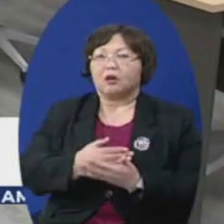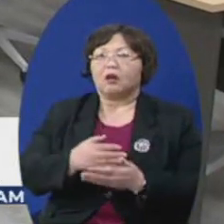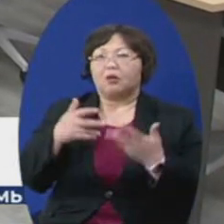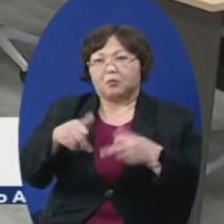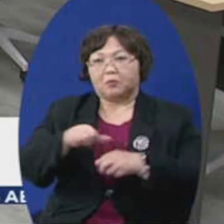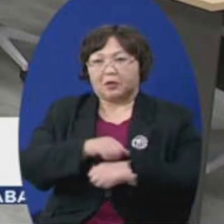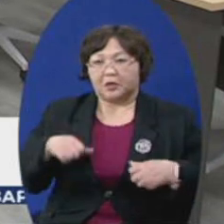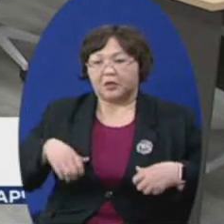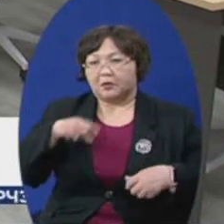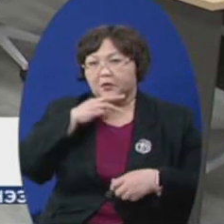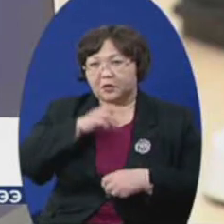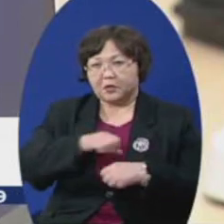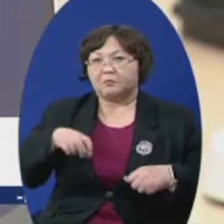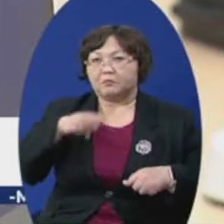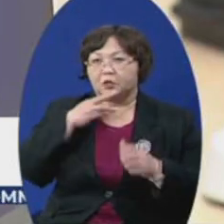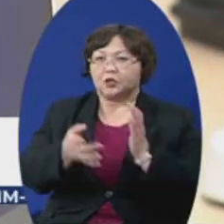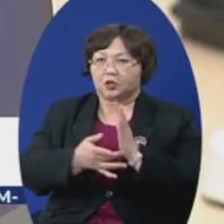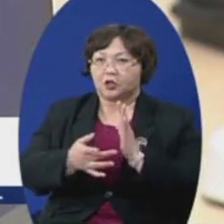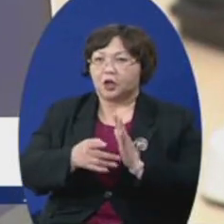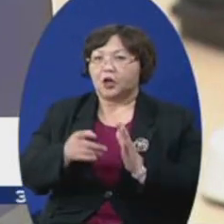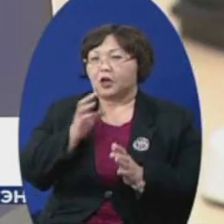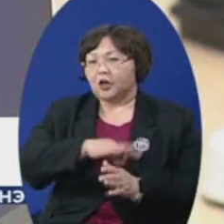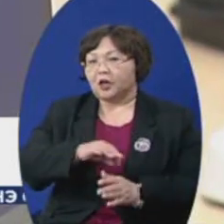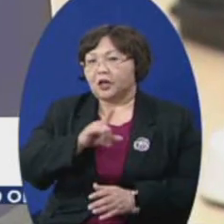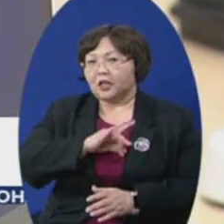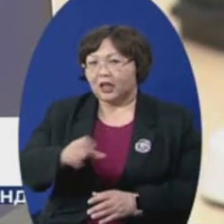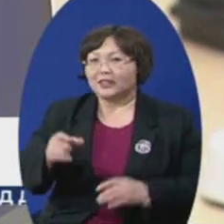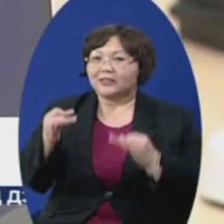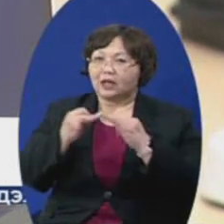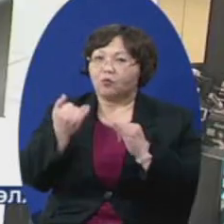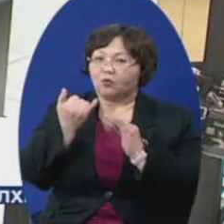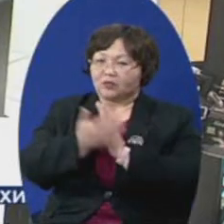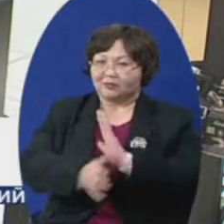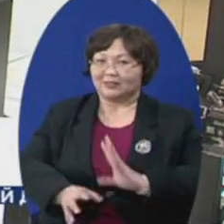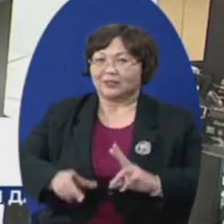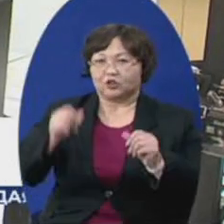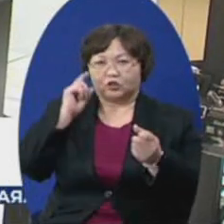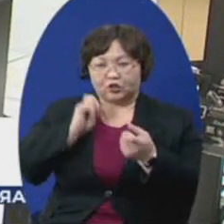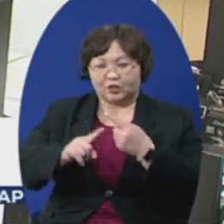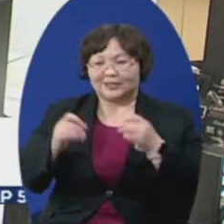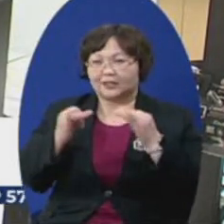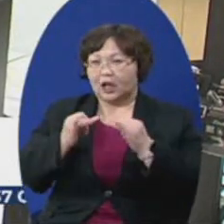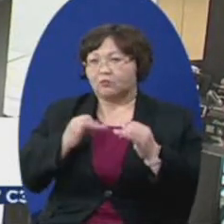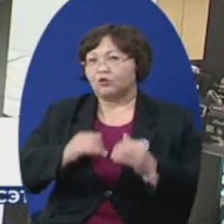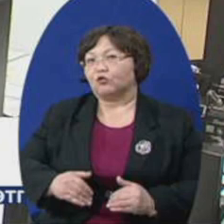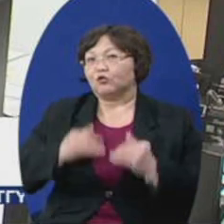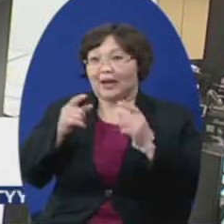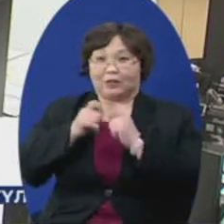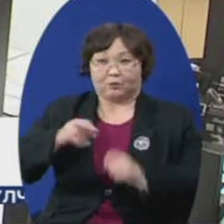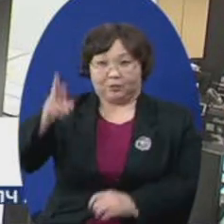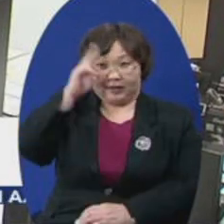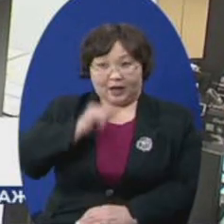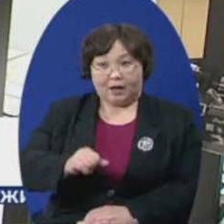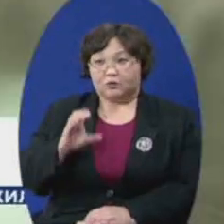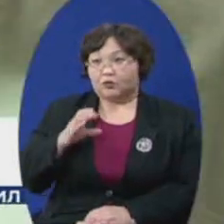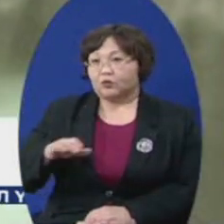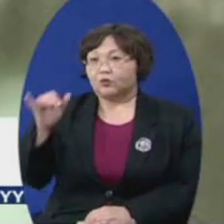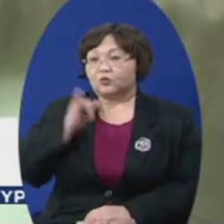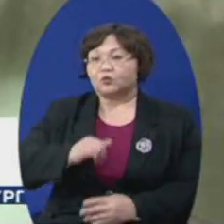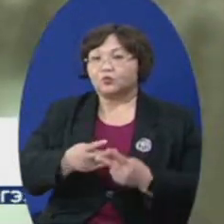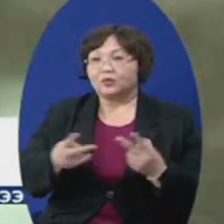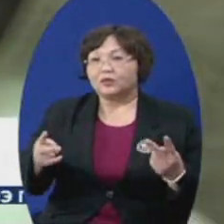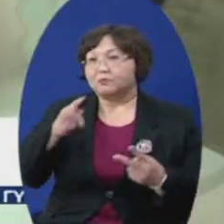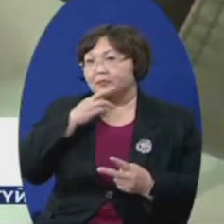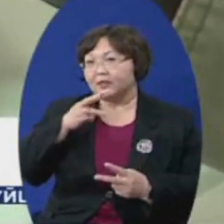иргэдийн мэдээлэл технологийн хэрэглээ цахим ур чадрыг эзэмшүүлэх зорилгоор цахим хөгжил харилцаа холбооны яам болон бүгд найрамдах Солонгос улсын